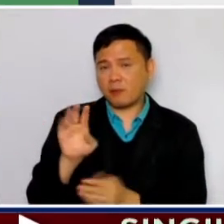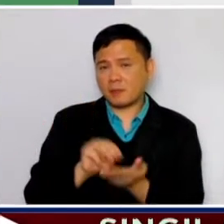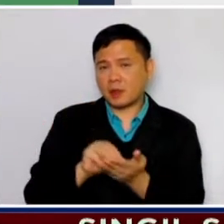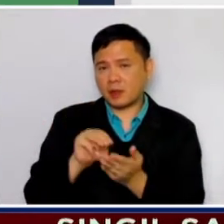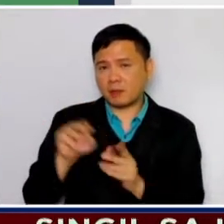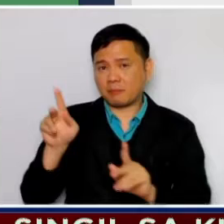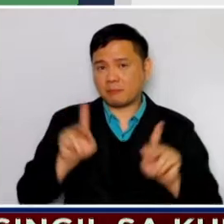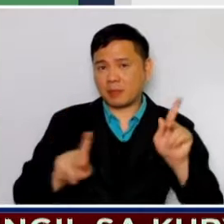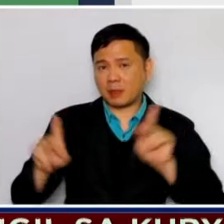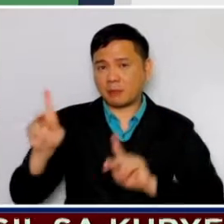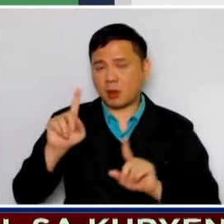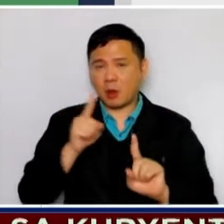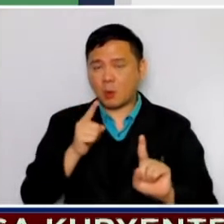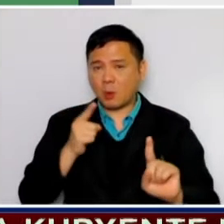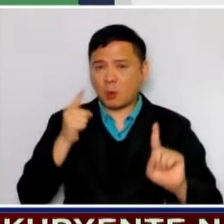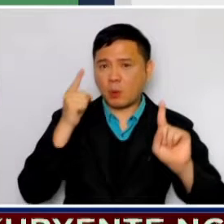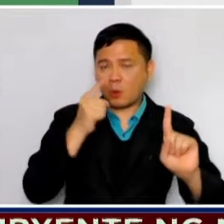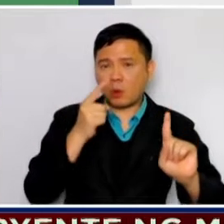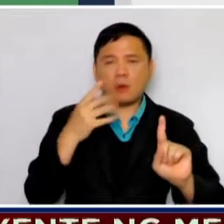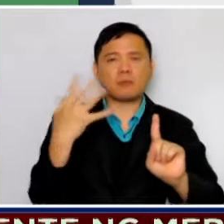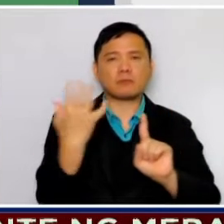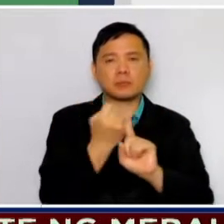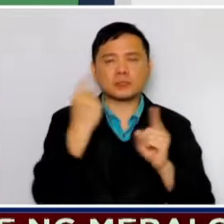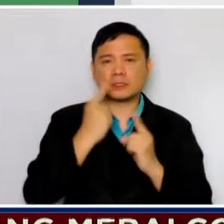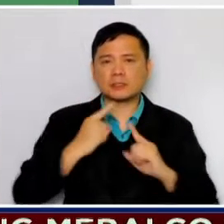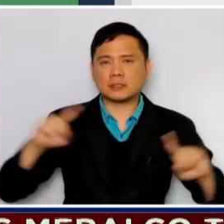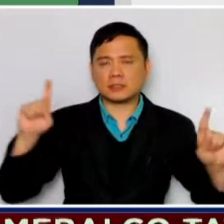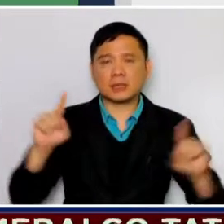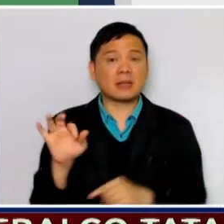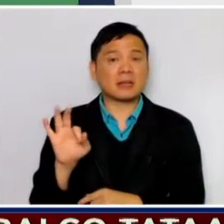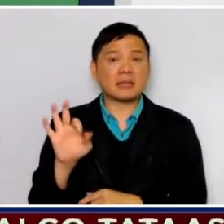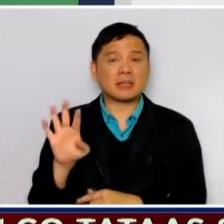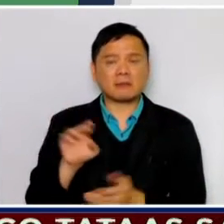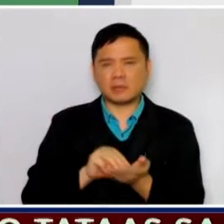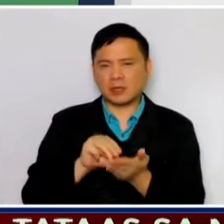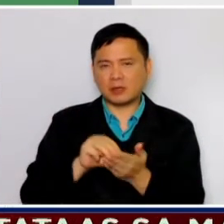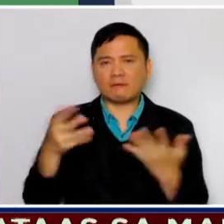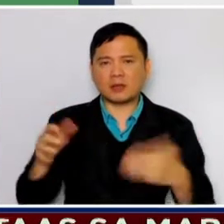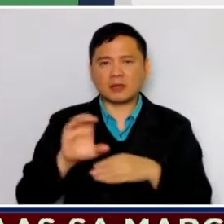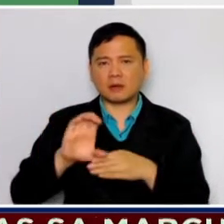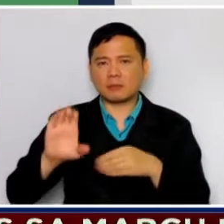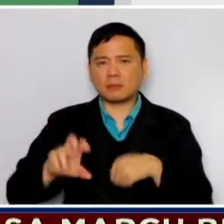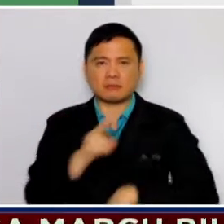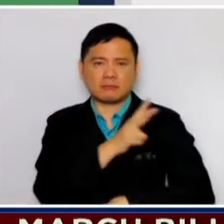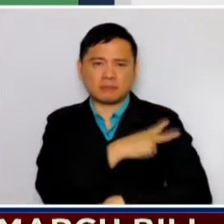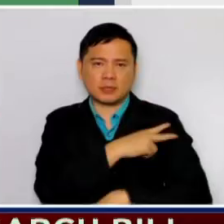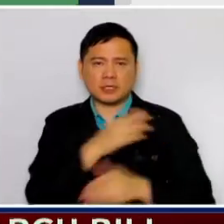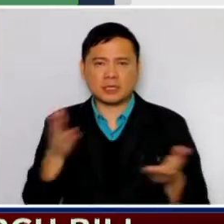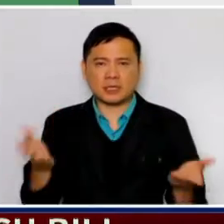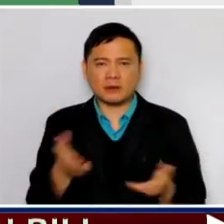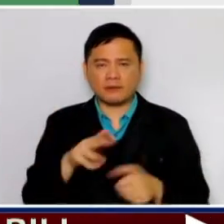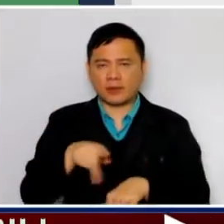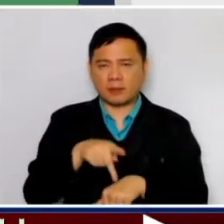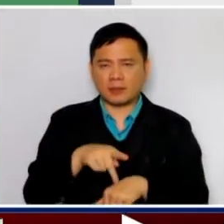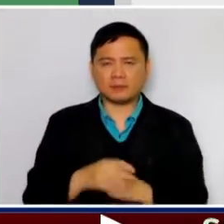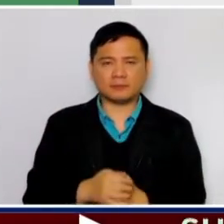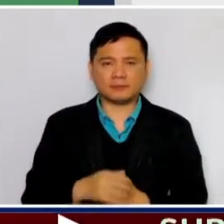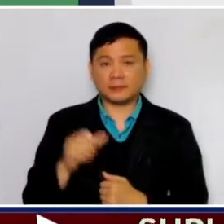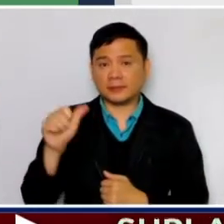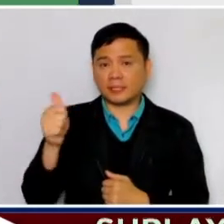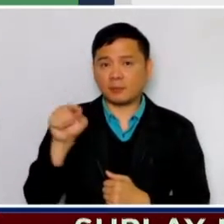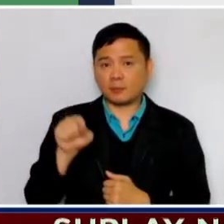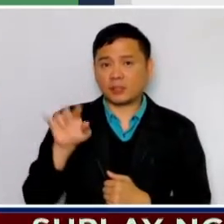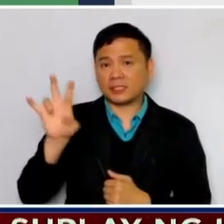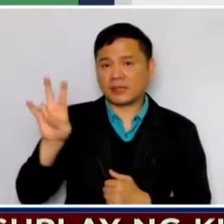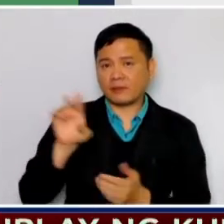ng target population na 90 million ang fully vaccinated kontra COVID sa bansa. Habang halos 10.7 million pa lang ang